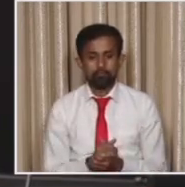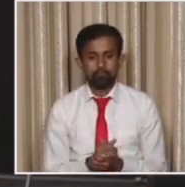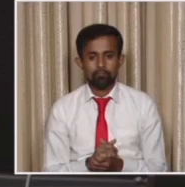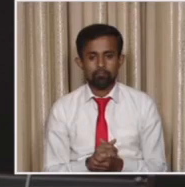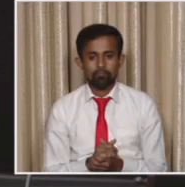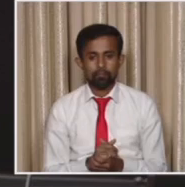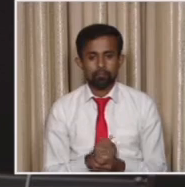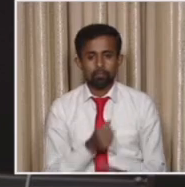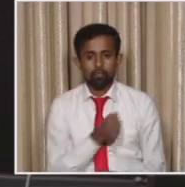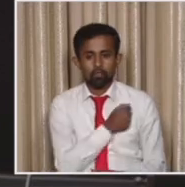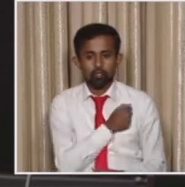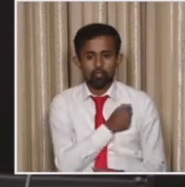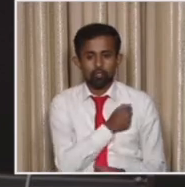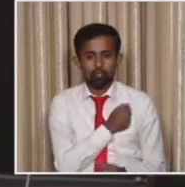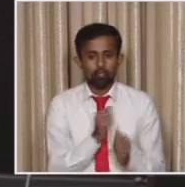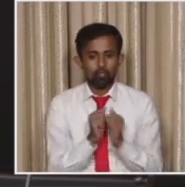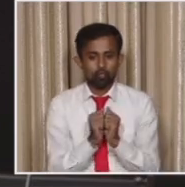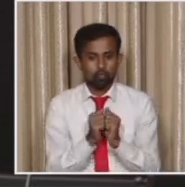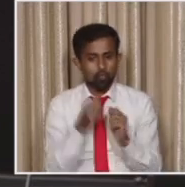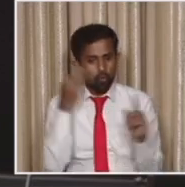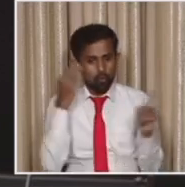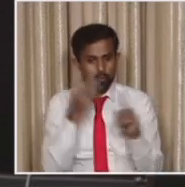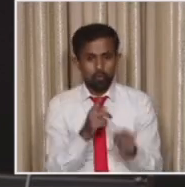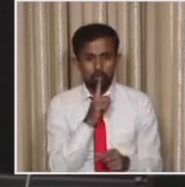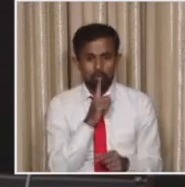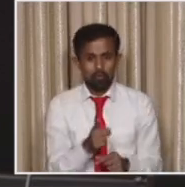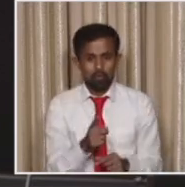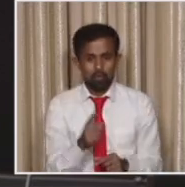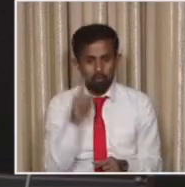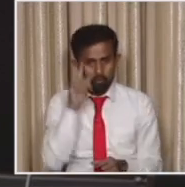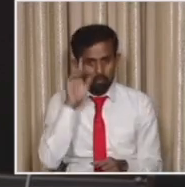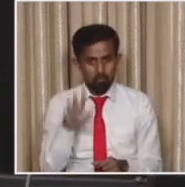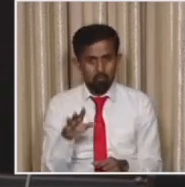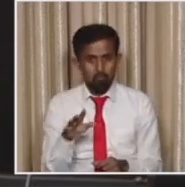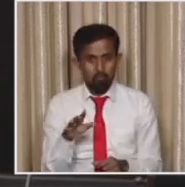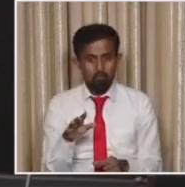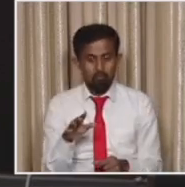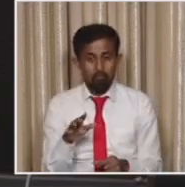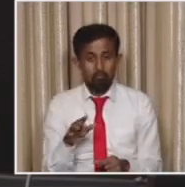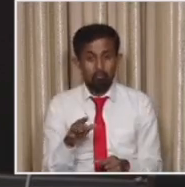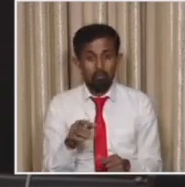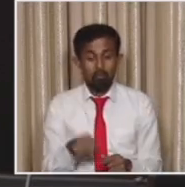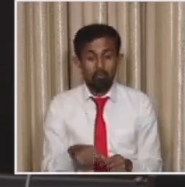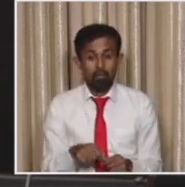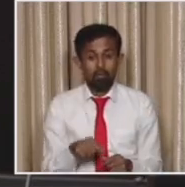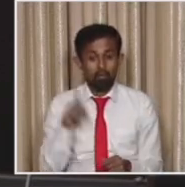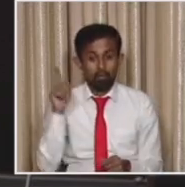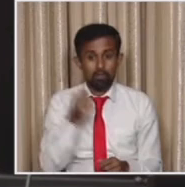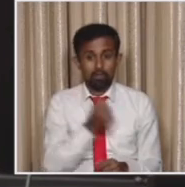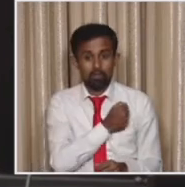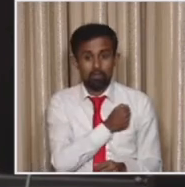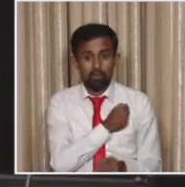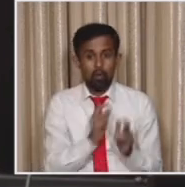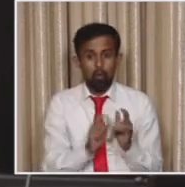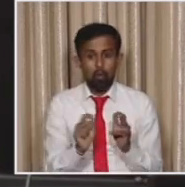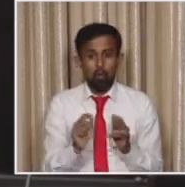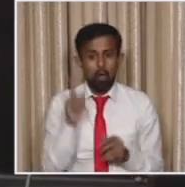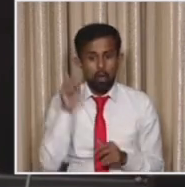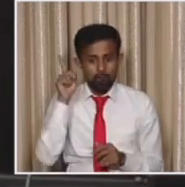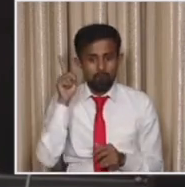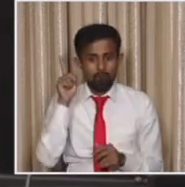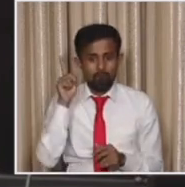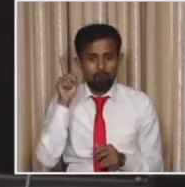විශේෂයෙන්ම තානාපති සේවය ගැන සඳහන් කරපු නිසා අපි බලාපොරොත්තු වෙනවා ට්‍රේඩ් ඔෆිසර්ස්ලා ඒ තානාපති කාර්යාලවල